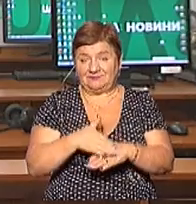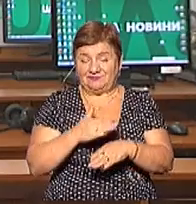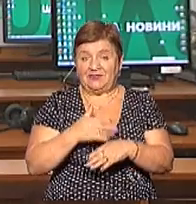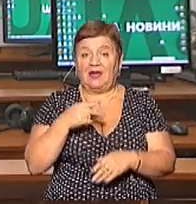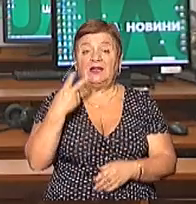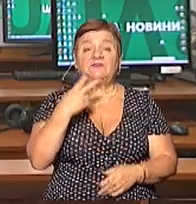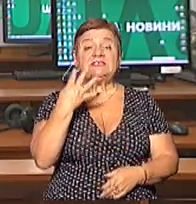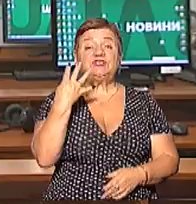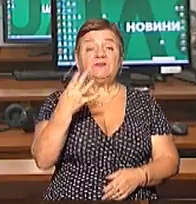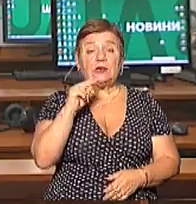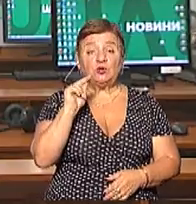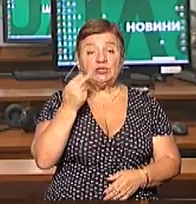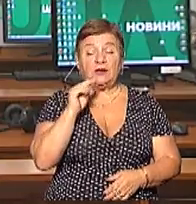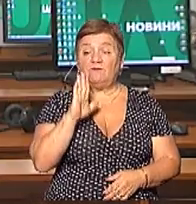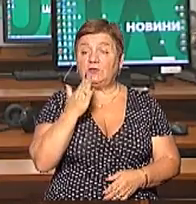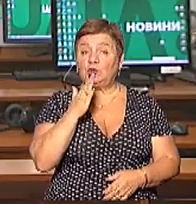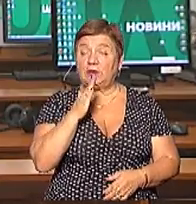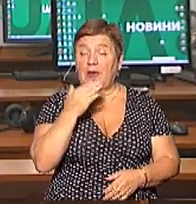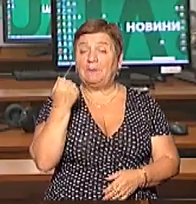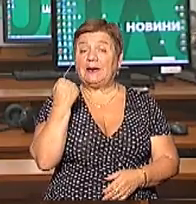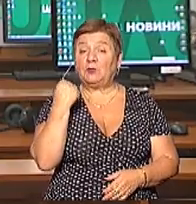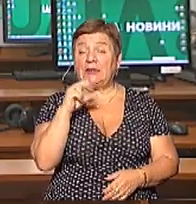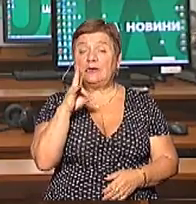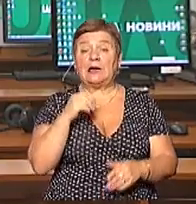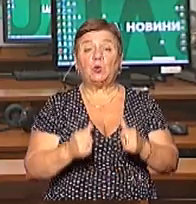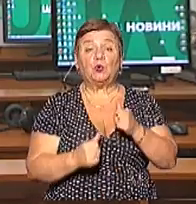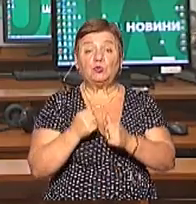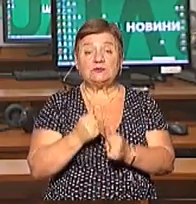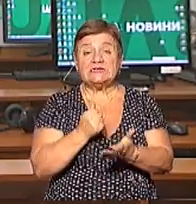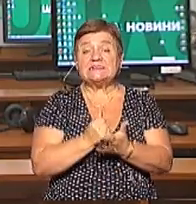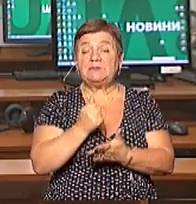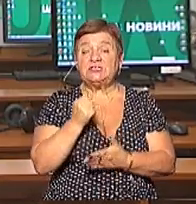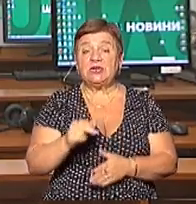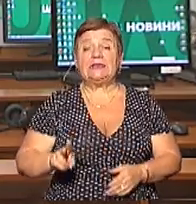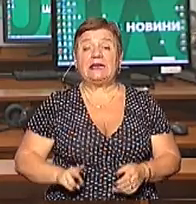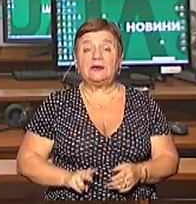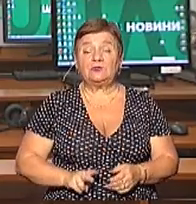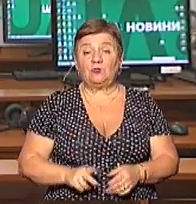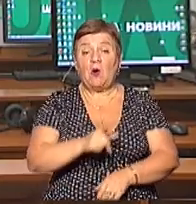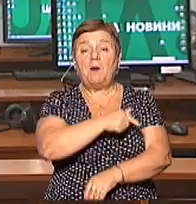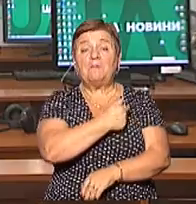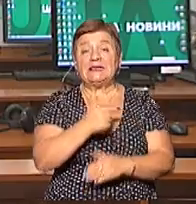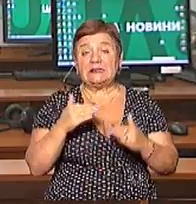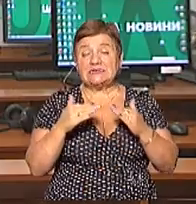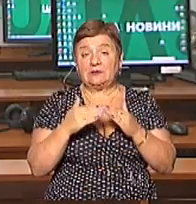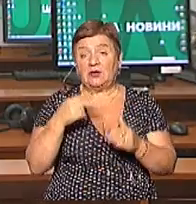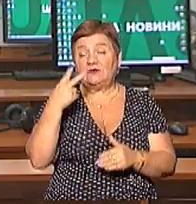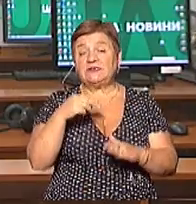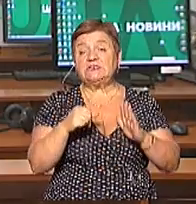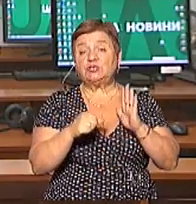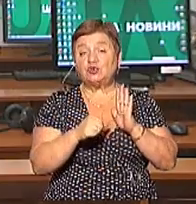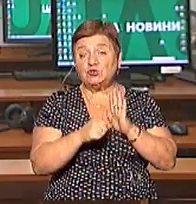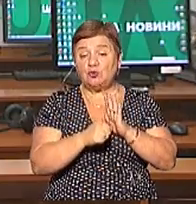Нагадую, 24 червня Вікторія Пантьо перемогла на конкурсі із заміщення посади директора медзакладу. 26 липня із нею